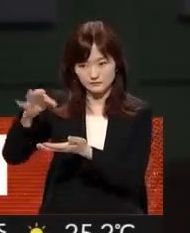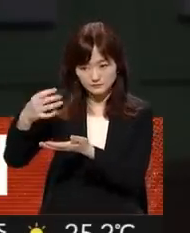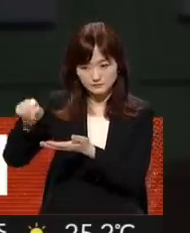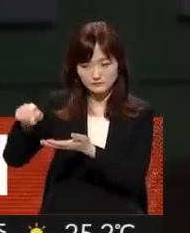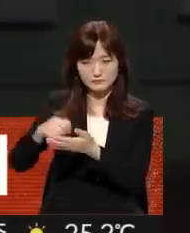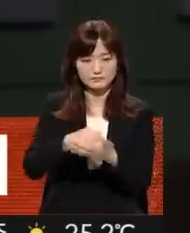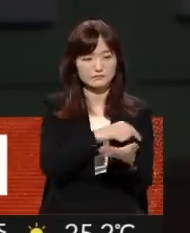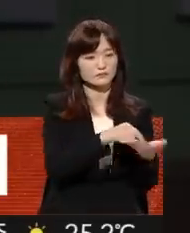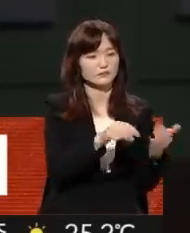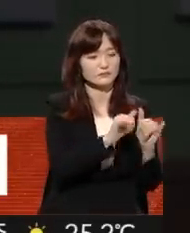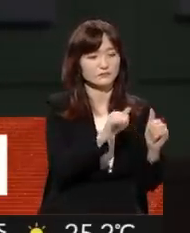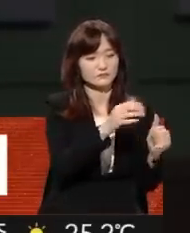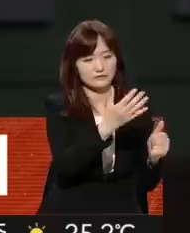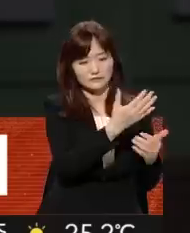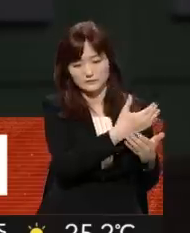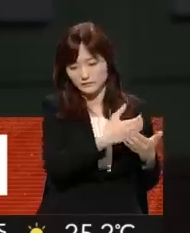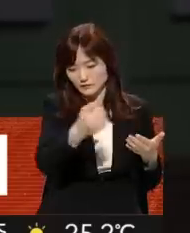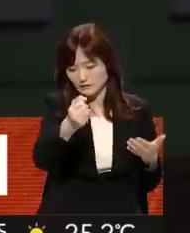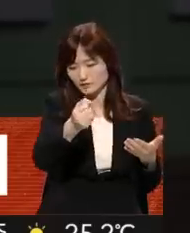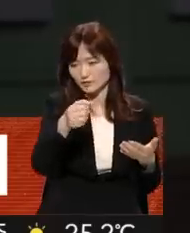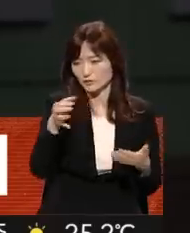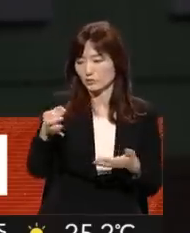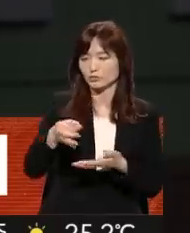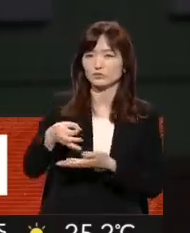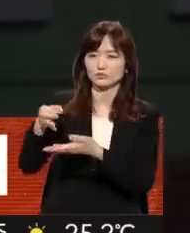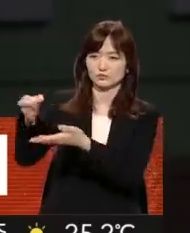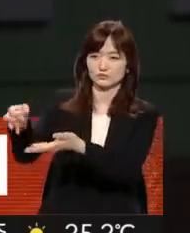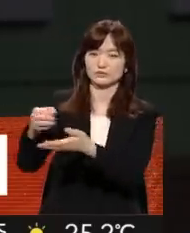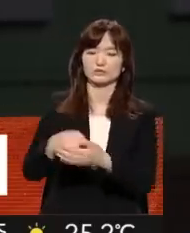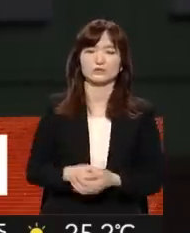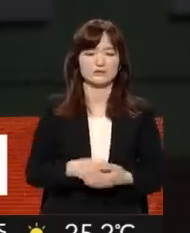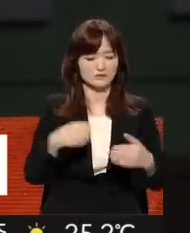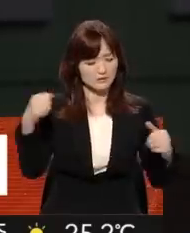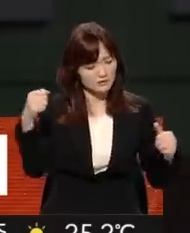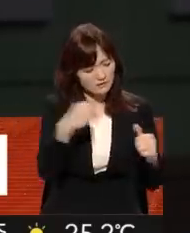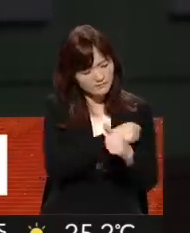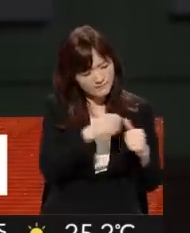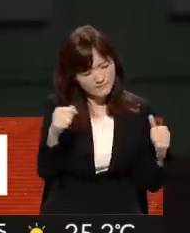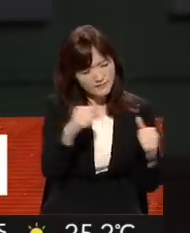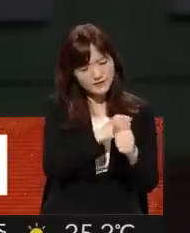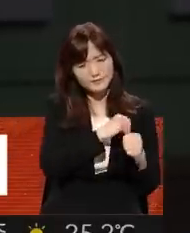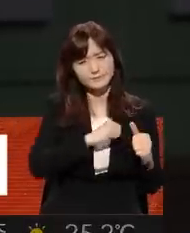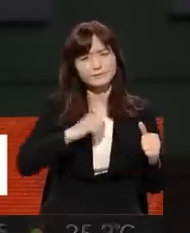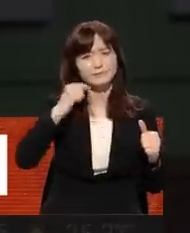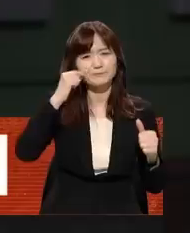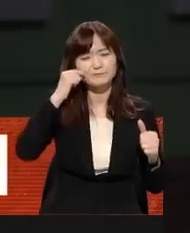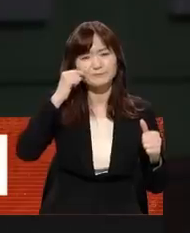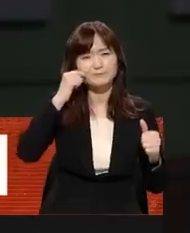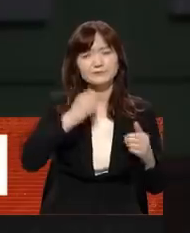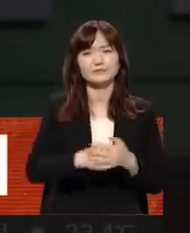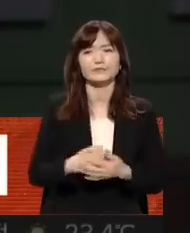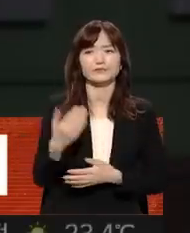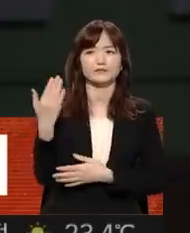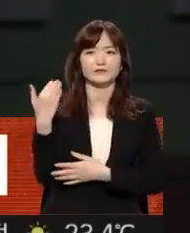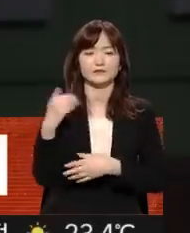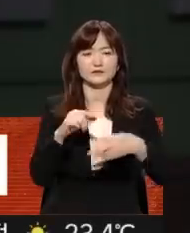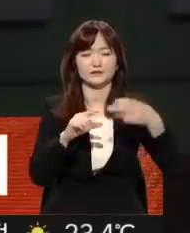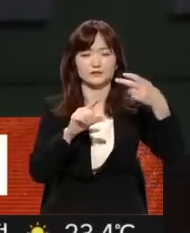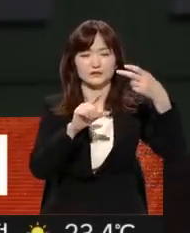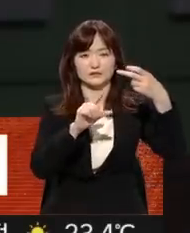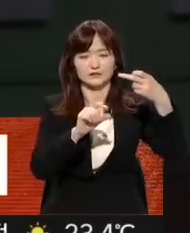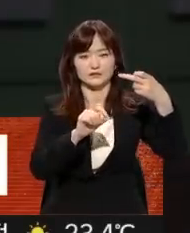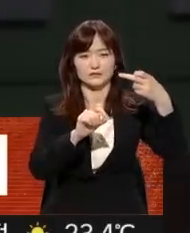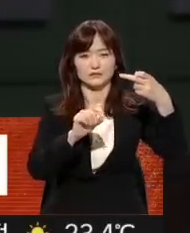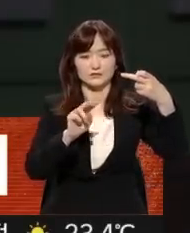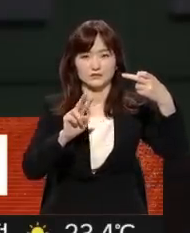심지어 이 피해자로부터 갈취한 돈으로 지급을 했다고 합니다. 이 폭행을 견디다 못해서 이 피해자가 지난 2021년 크리스마스 이브에 이렇게 탈출을